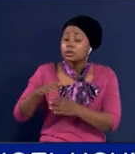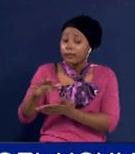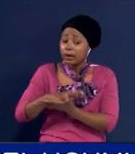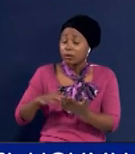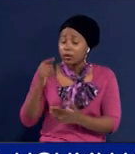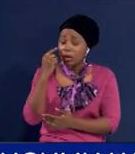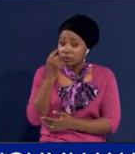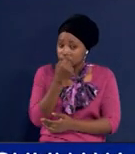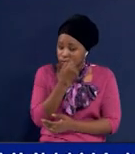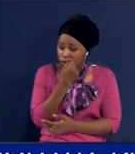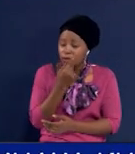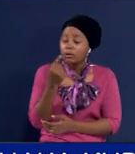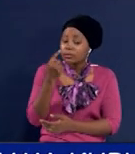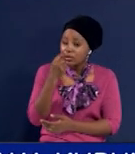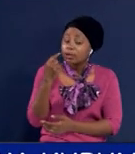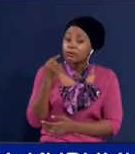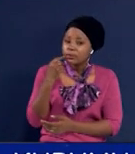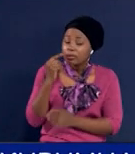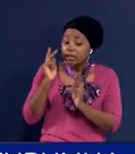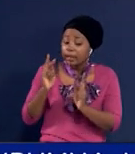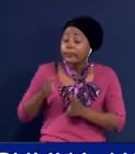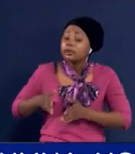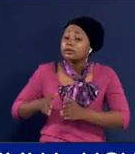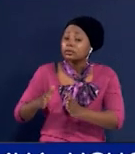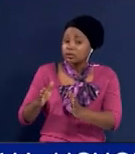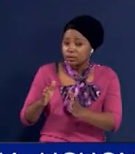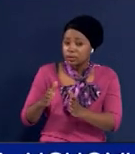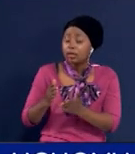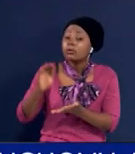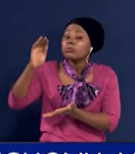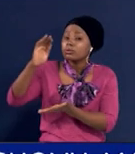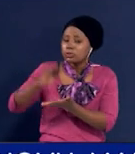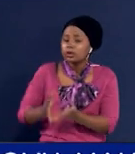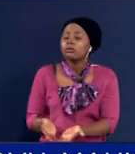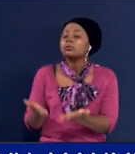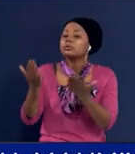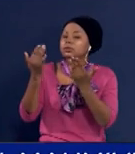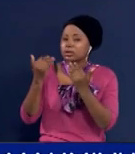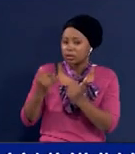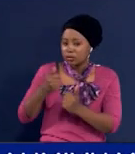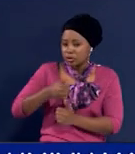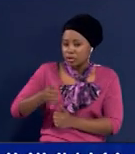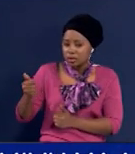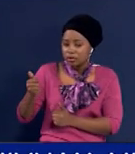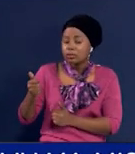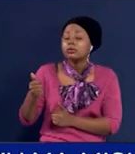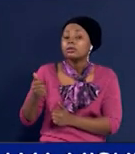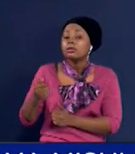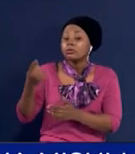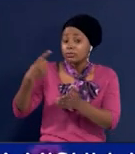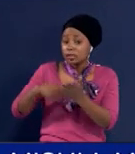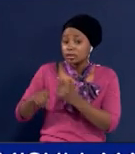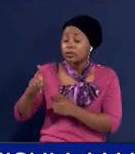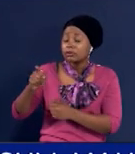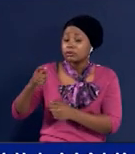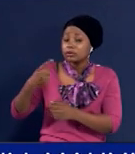kama macho, pua na mdomo, kama njia mojawapo ya kupunguza uwezekano wa wao kuhamishia virusi mwilini mwao